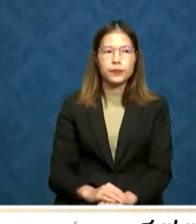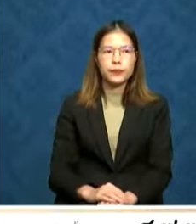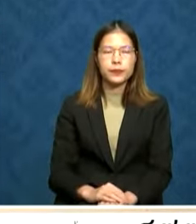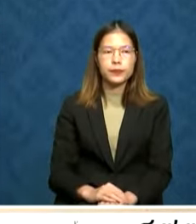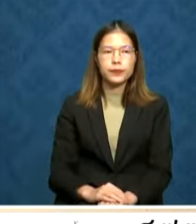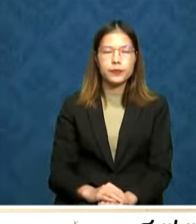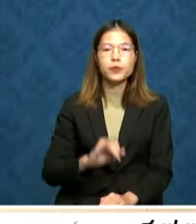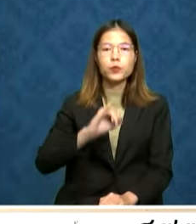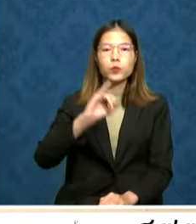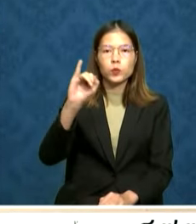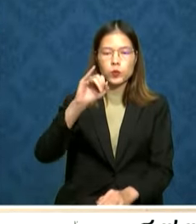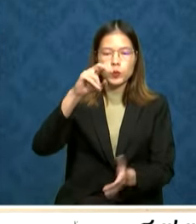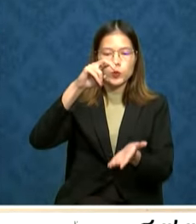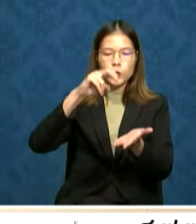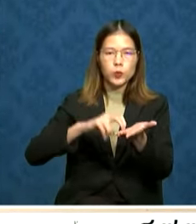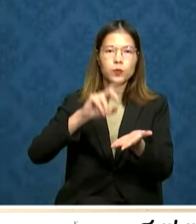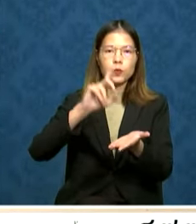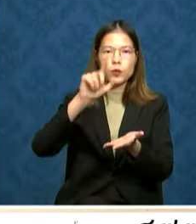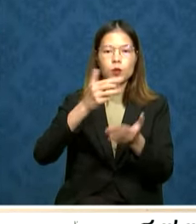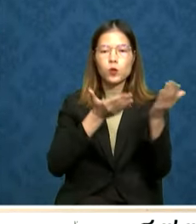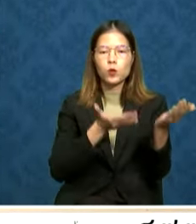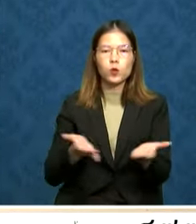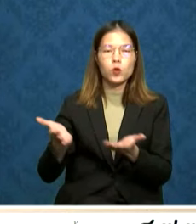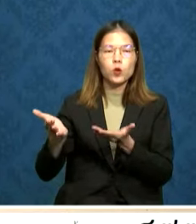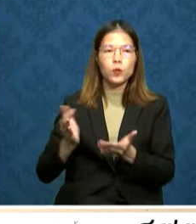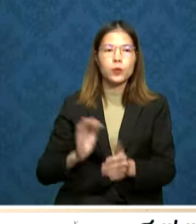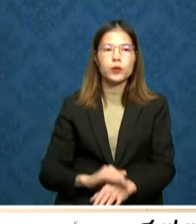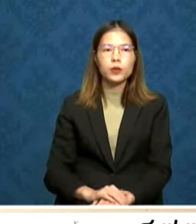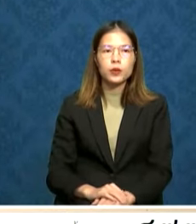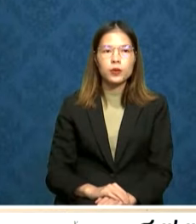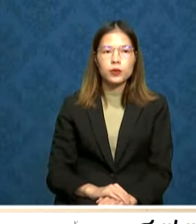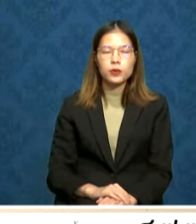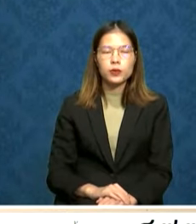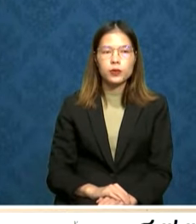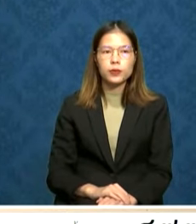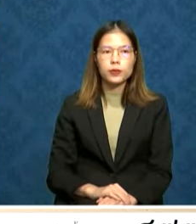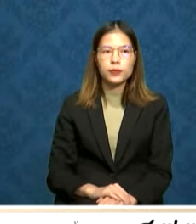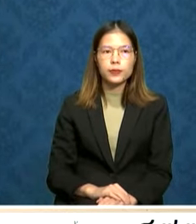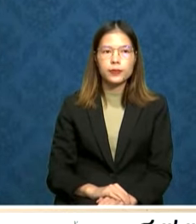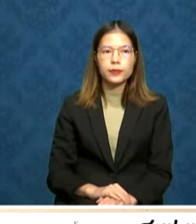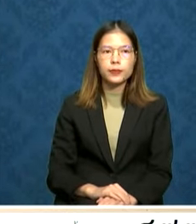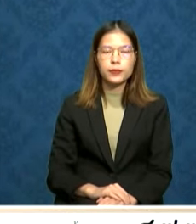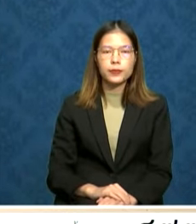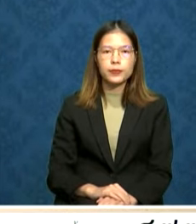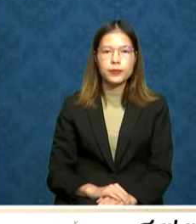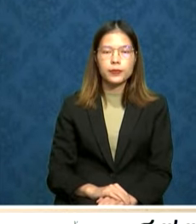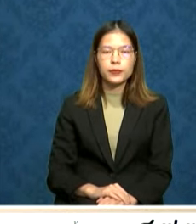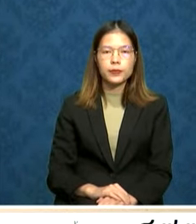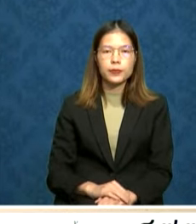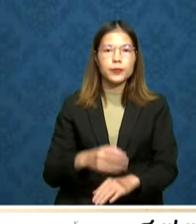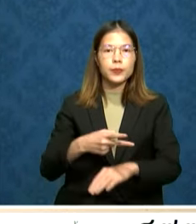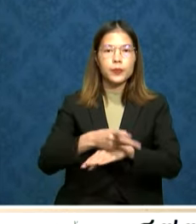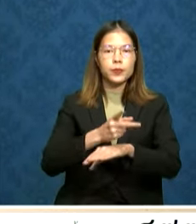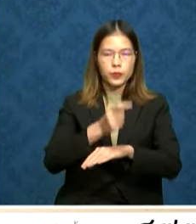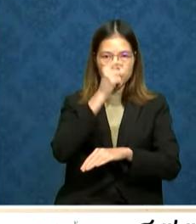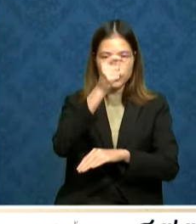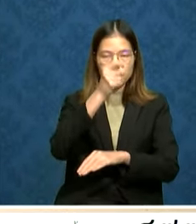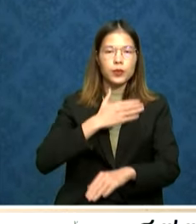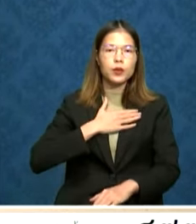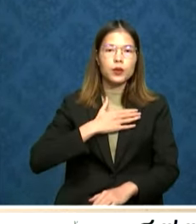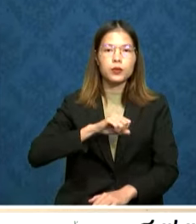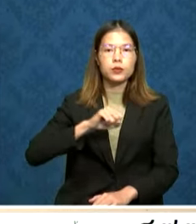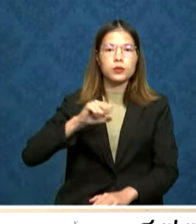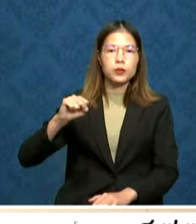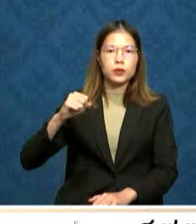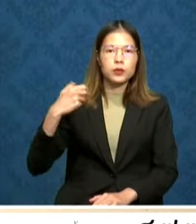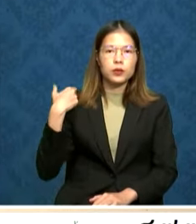vahผู้ทานรัศ